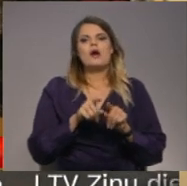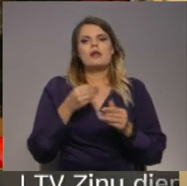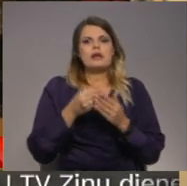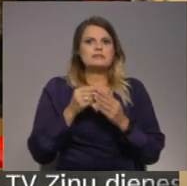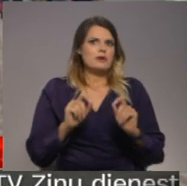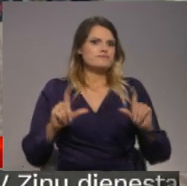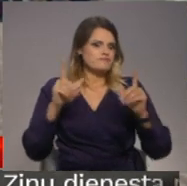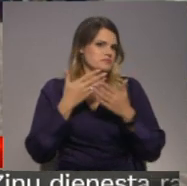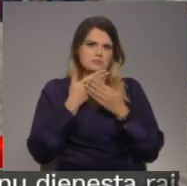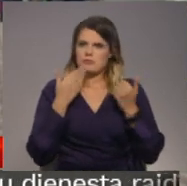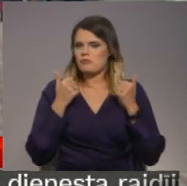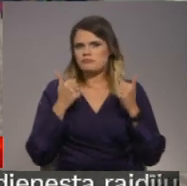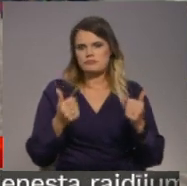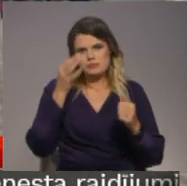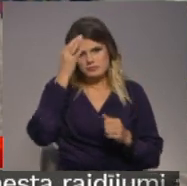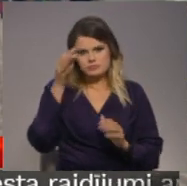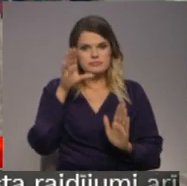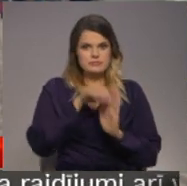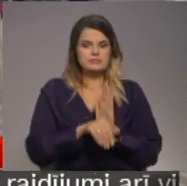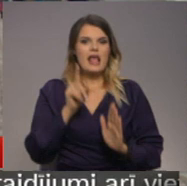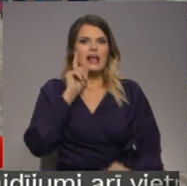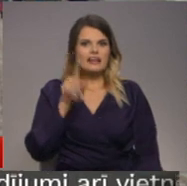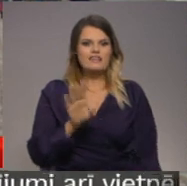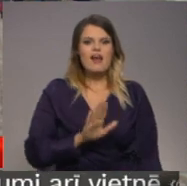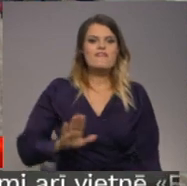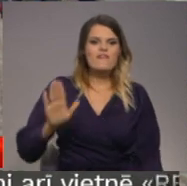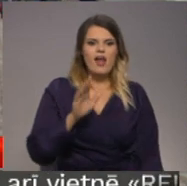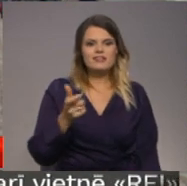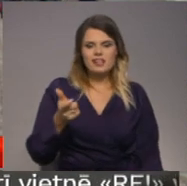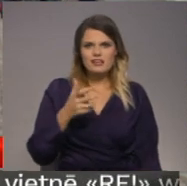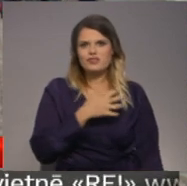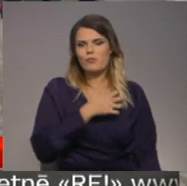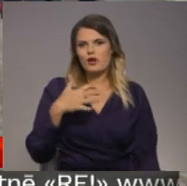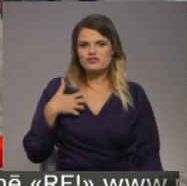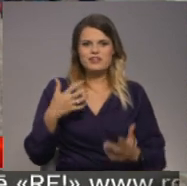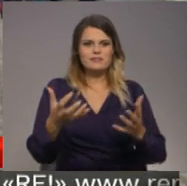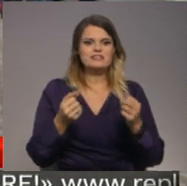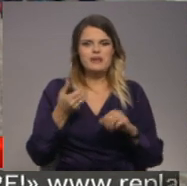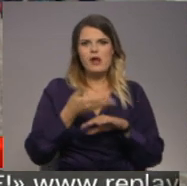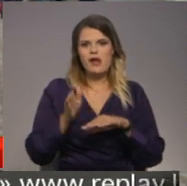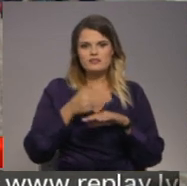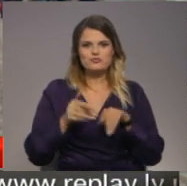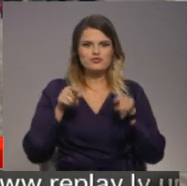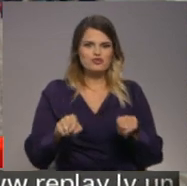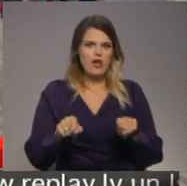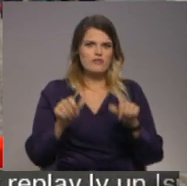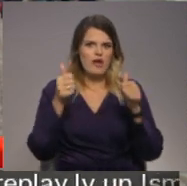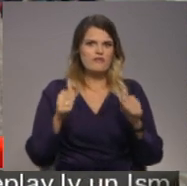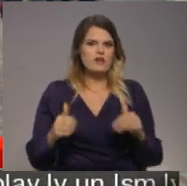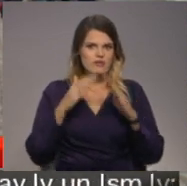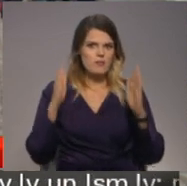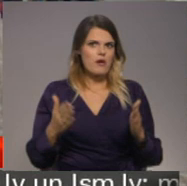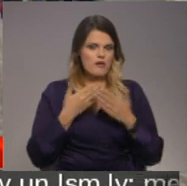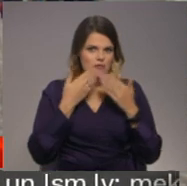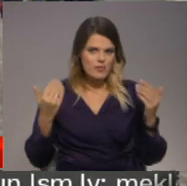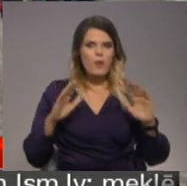izmaksu pieaugums. Šobrīd, kā zināms, valsts kasē pašvaldības saņemt aizdevumus šādām būvēm nevar, bet